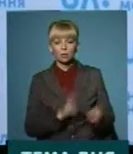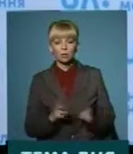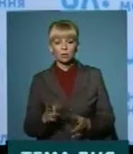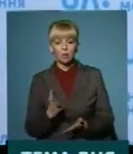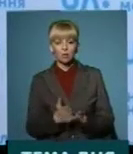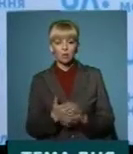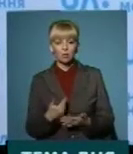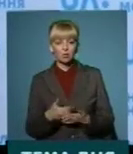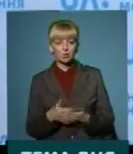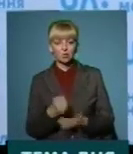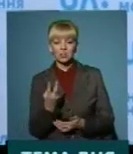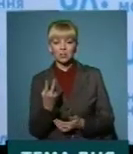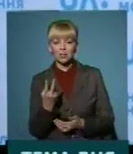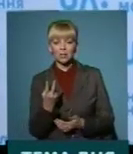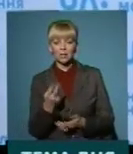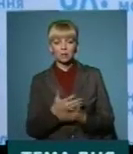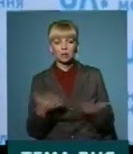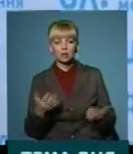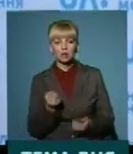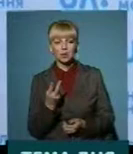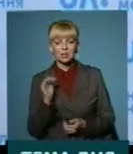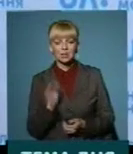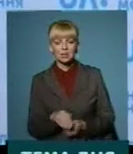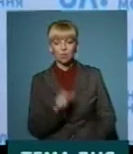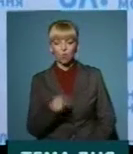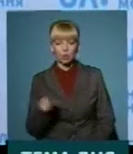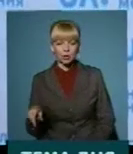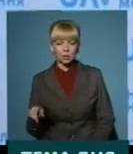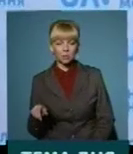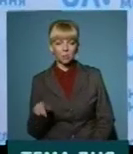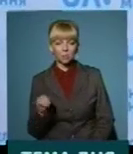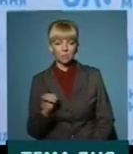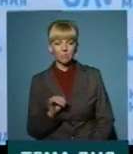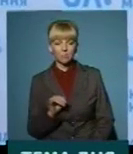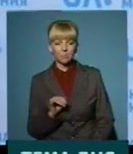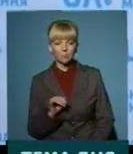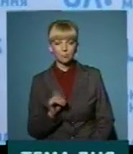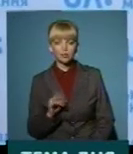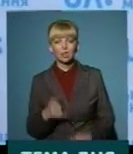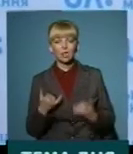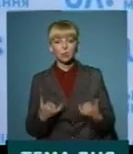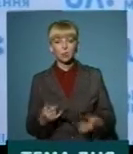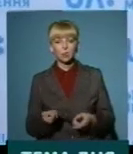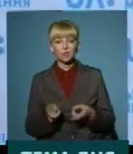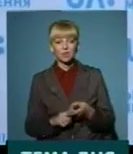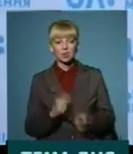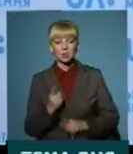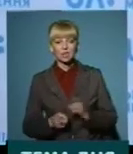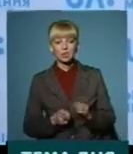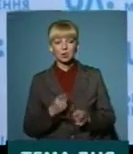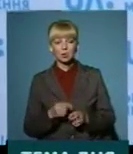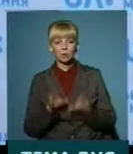мало близько 12, більше 12 тисяч осіб. І на сьогодні у зв'язку з змінами